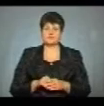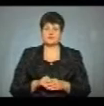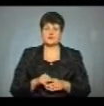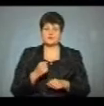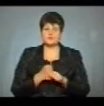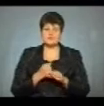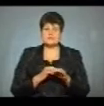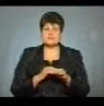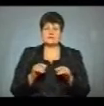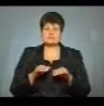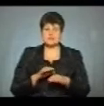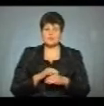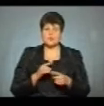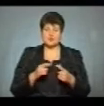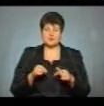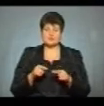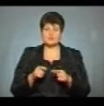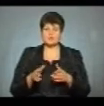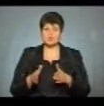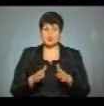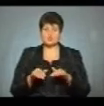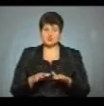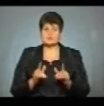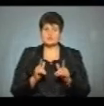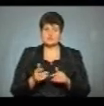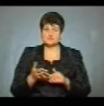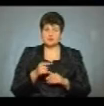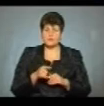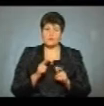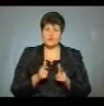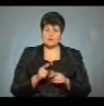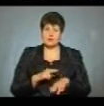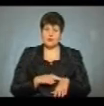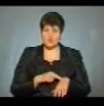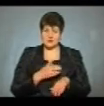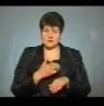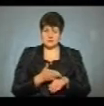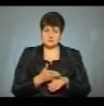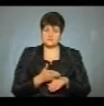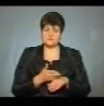виготовити схему організації дорожнього руху, згідно якої, яка погоджена в поліції і